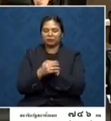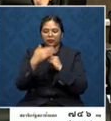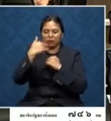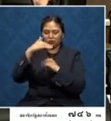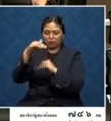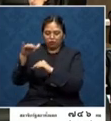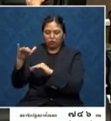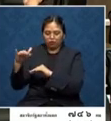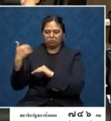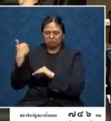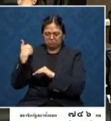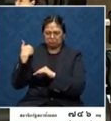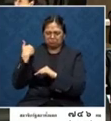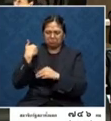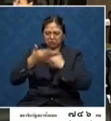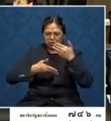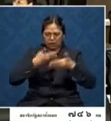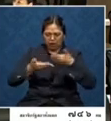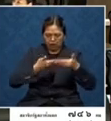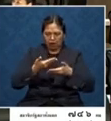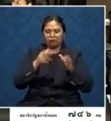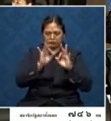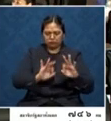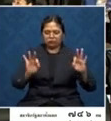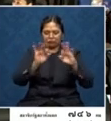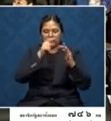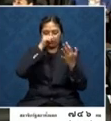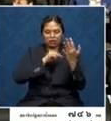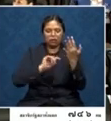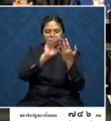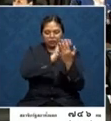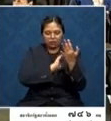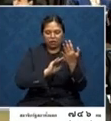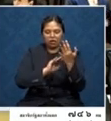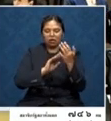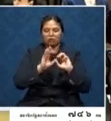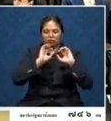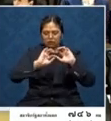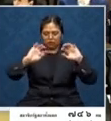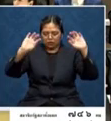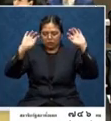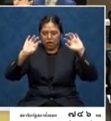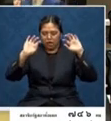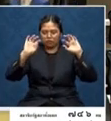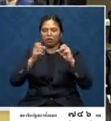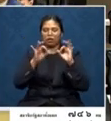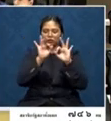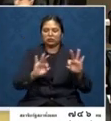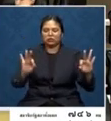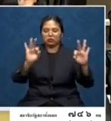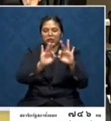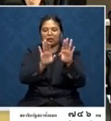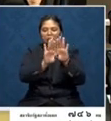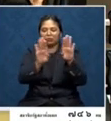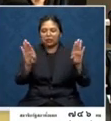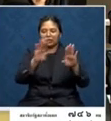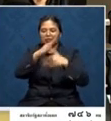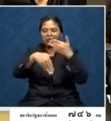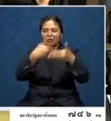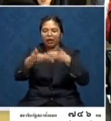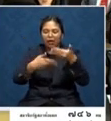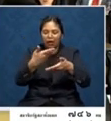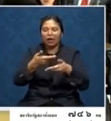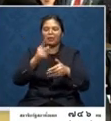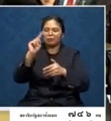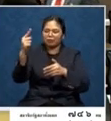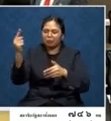กิจไทยเป็นอย่างมากค่ะดิฉันจึงเห็นด้วยที่รัฐบาลมีนโยบายที่ให้ความสำคัญกับการเปิดประตูการค้าสู่ตลาดใ